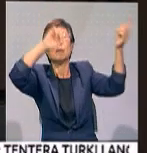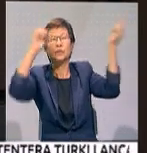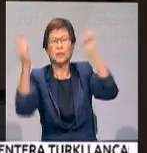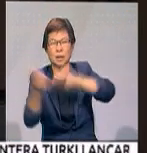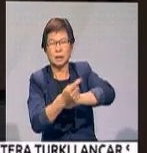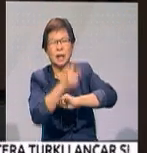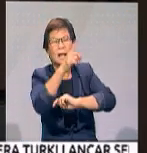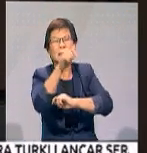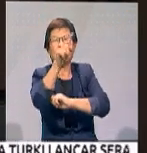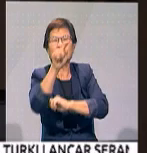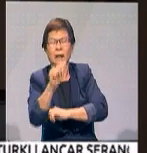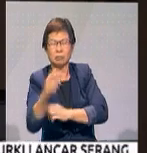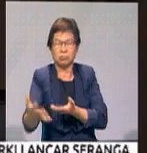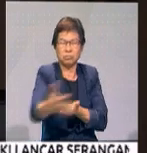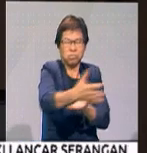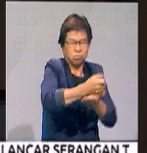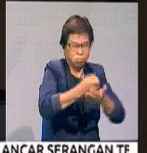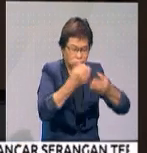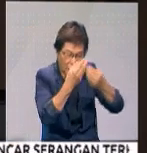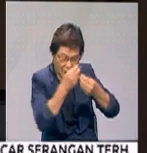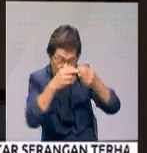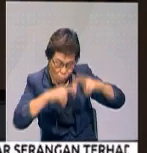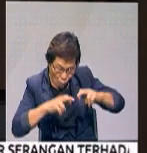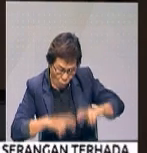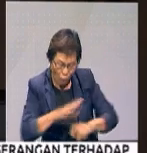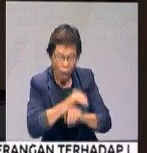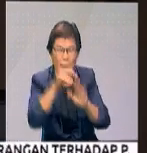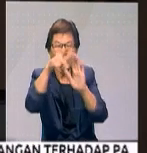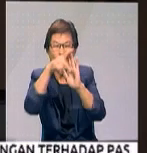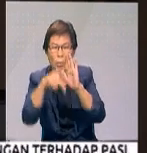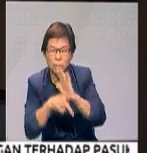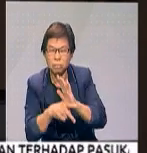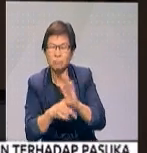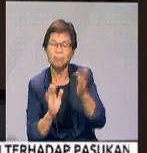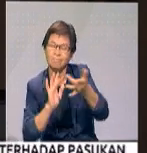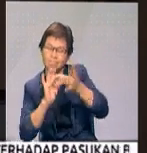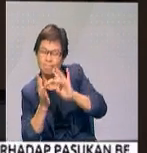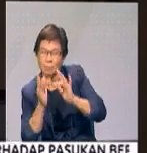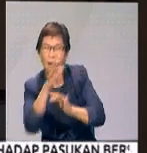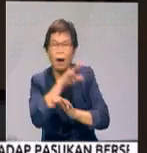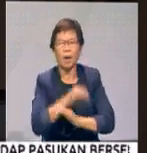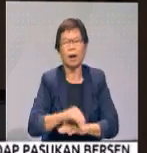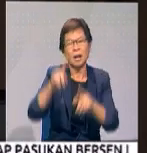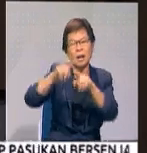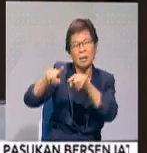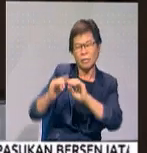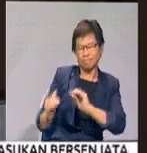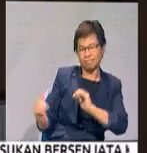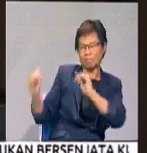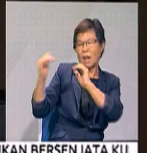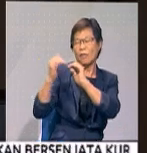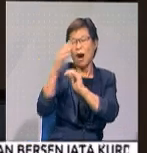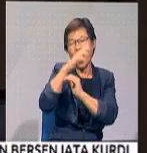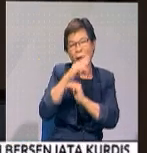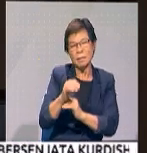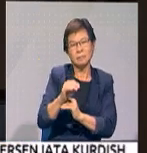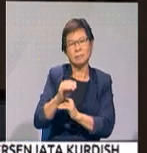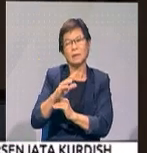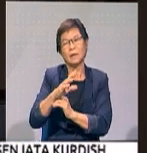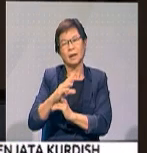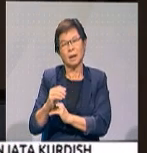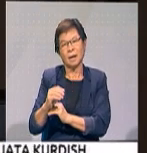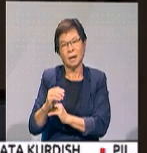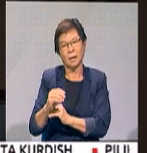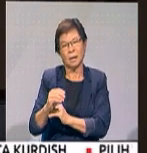collection, risk analytics, policy coordination among different levels and aspects of